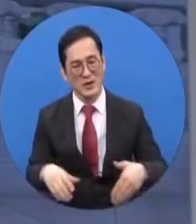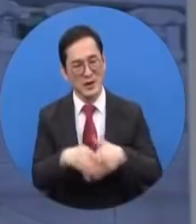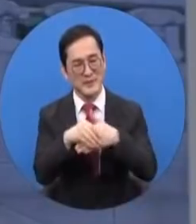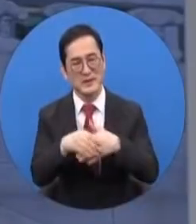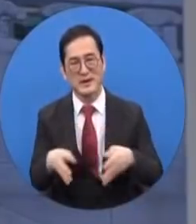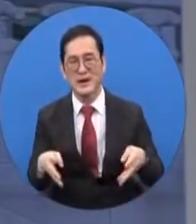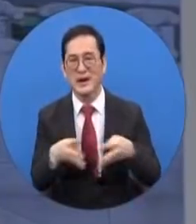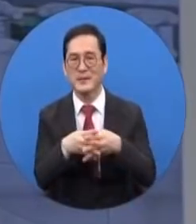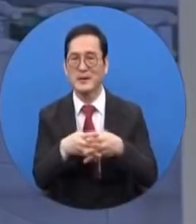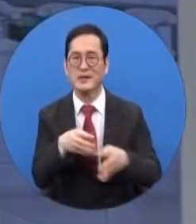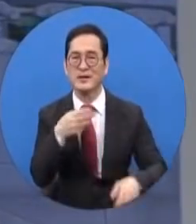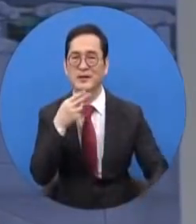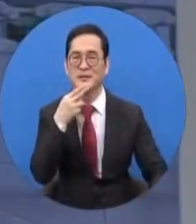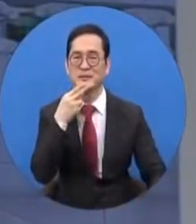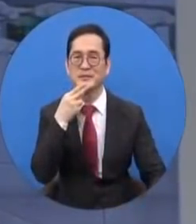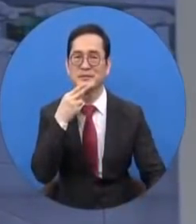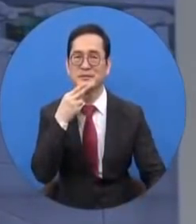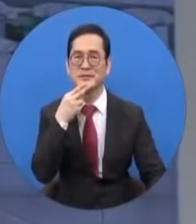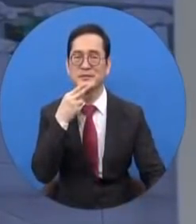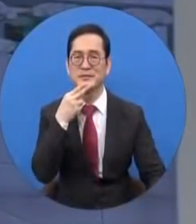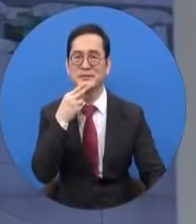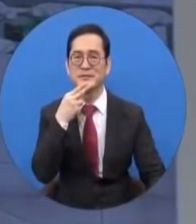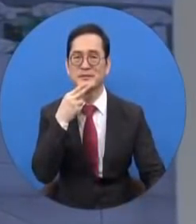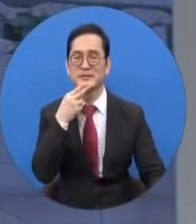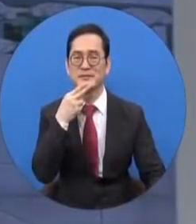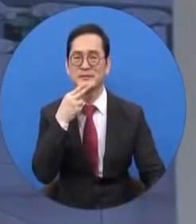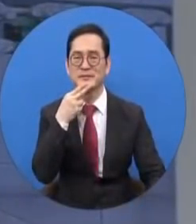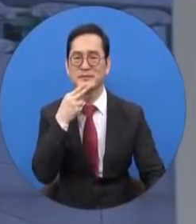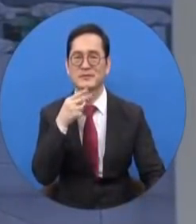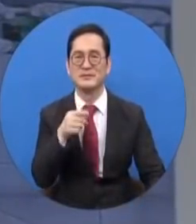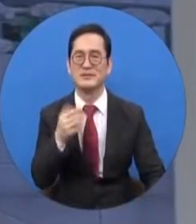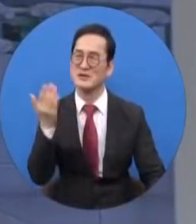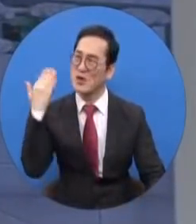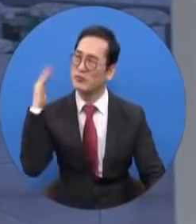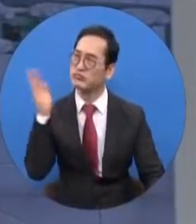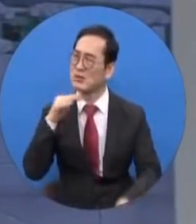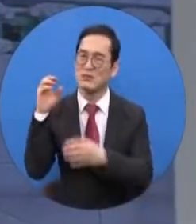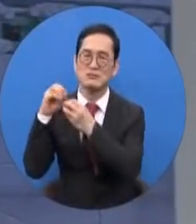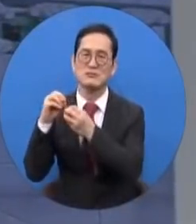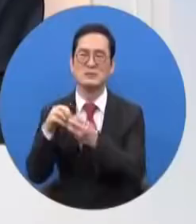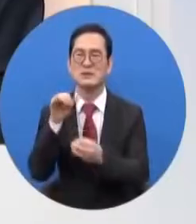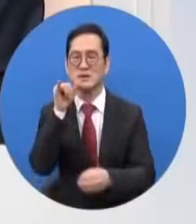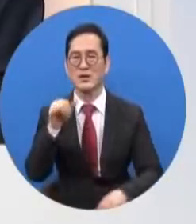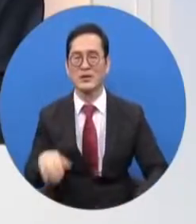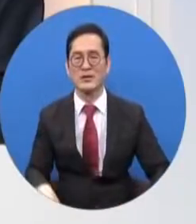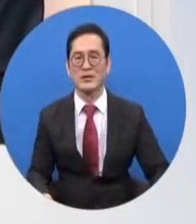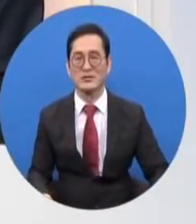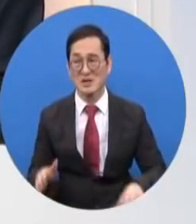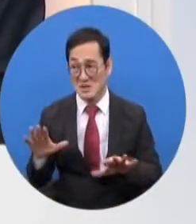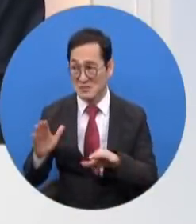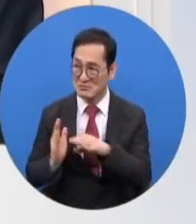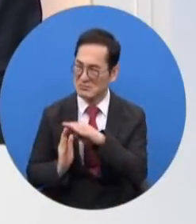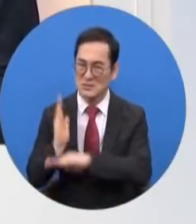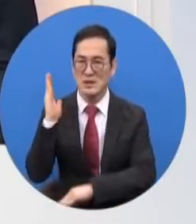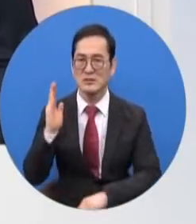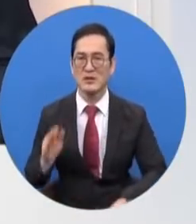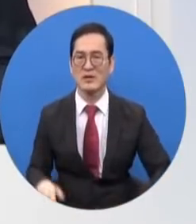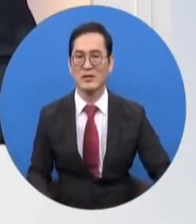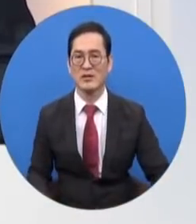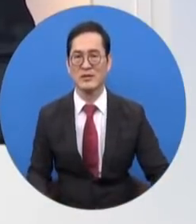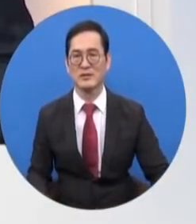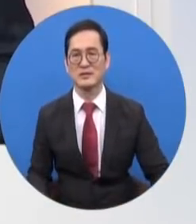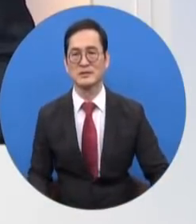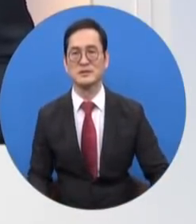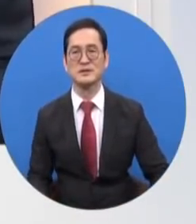장면, 우리도 임기 말에 법대로 할 테니까 당신들도 임기 말에 하고 싶은 대로 법대로 해라. 이 말을